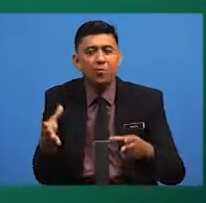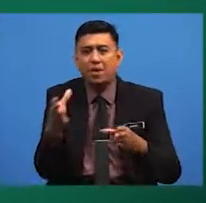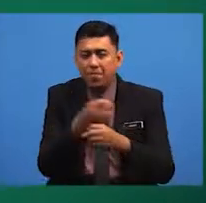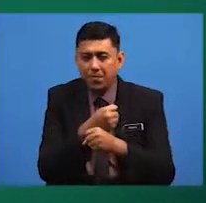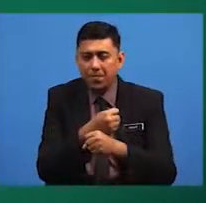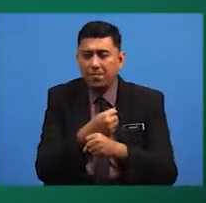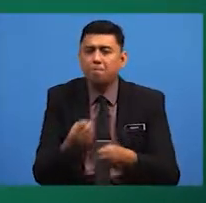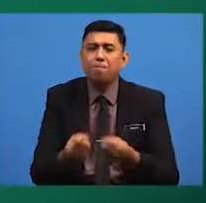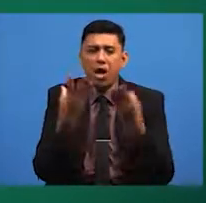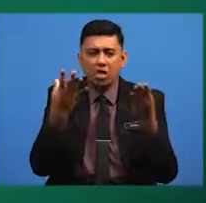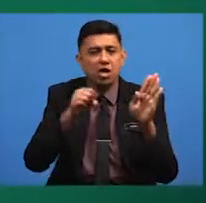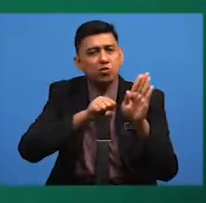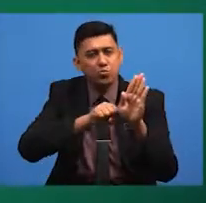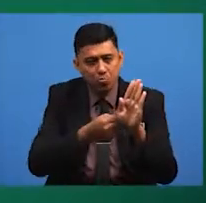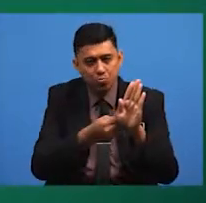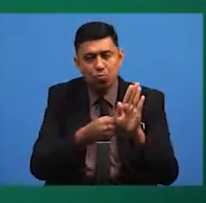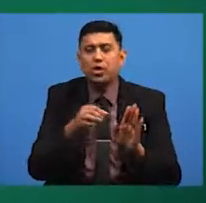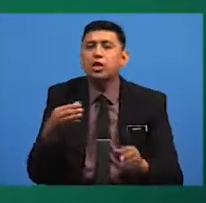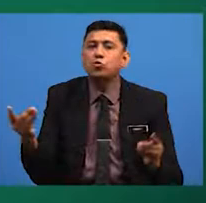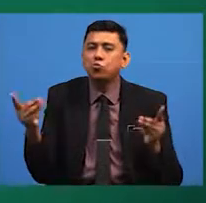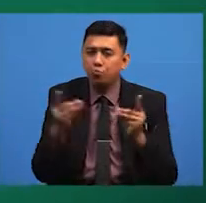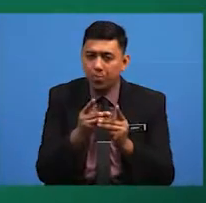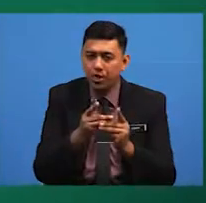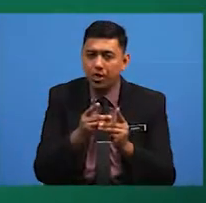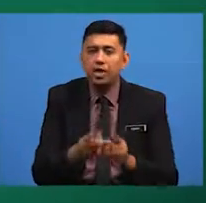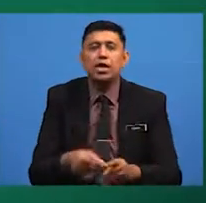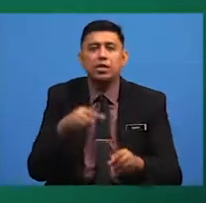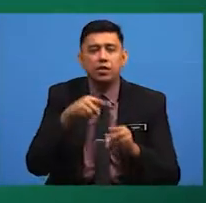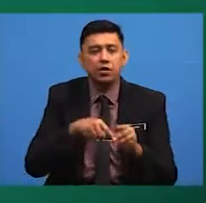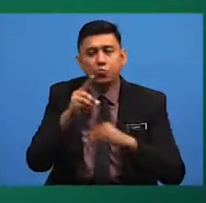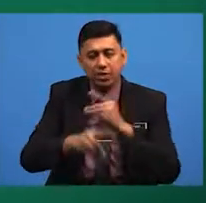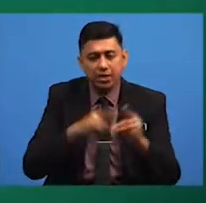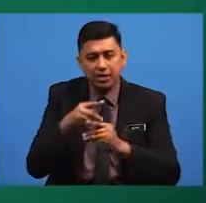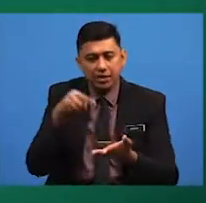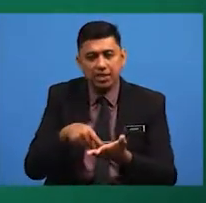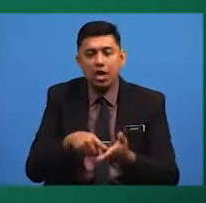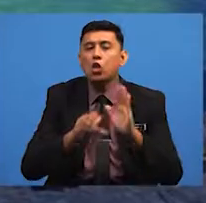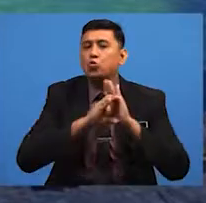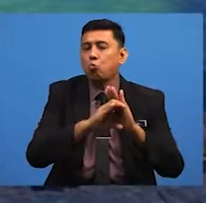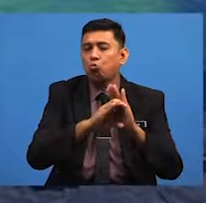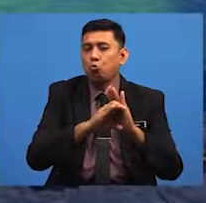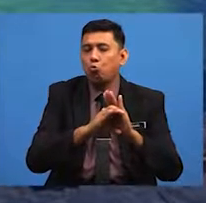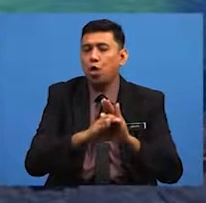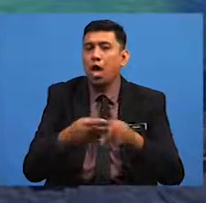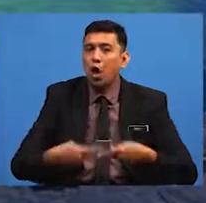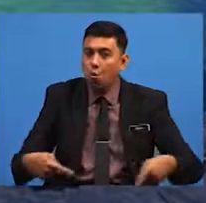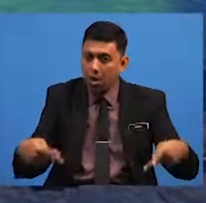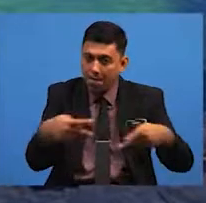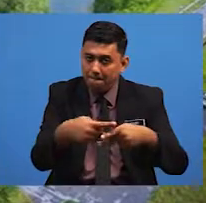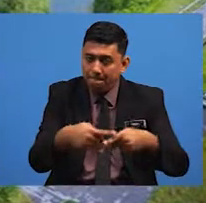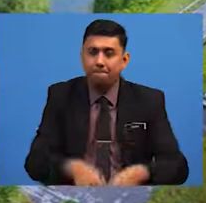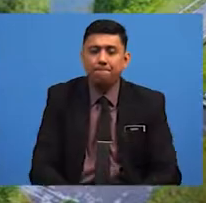dari pelbagai sumber yang boleh ditemui di atas muka bumi ini seperti contoh kolom